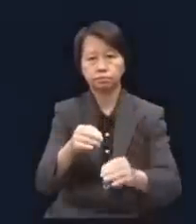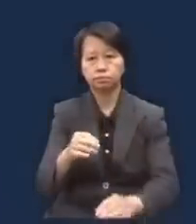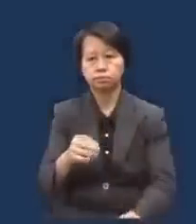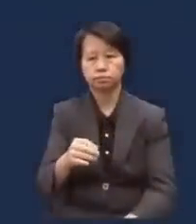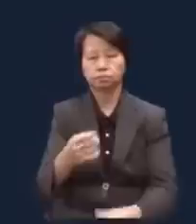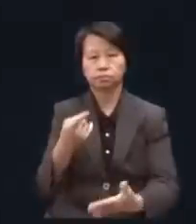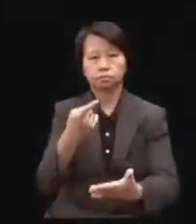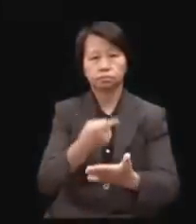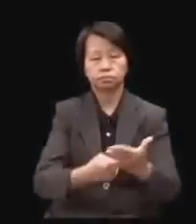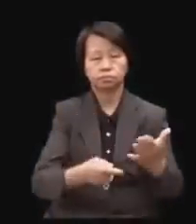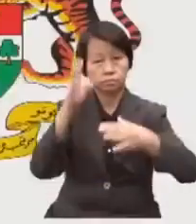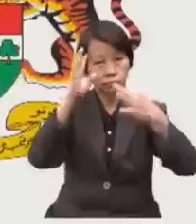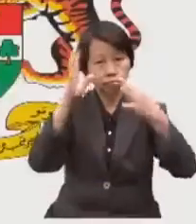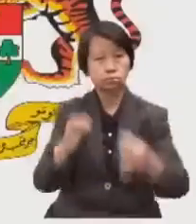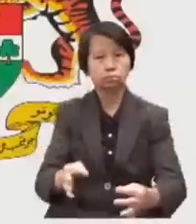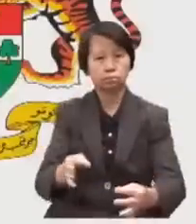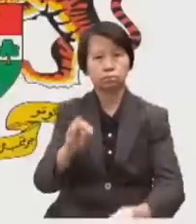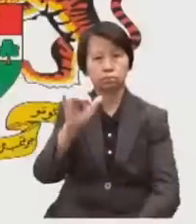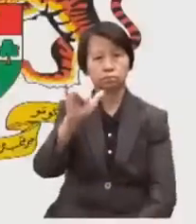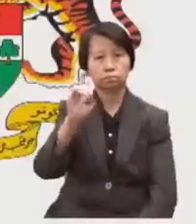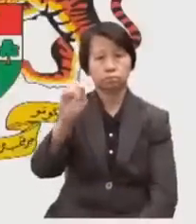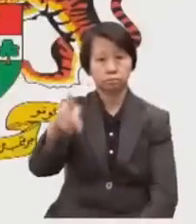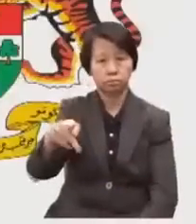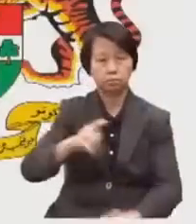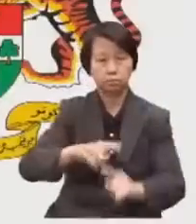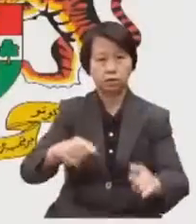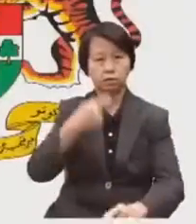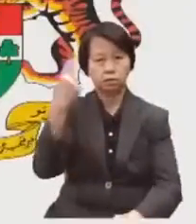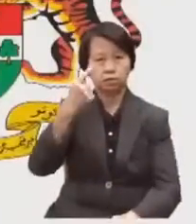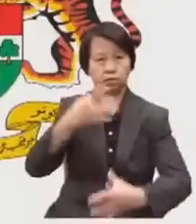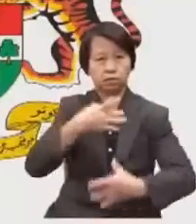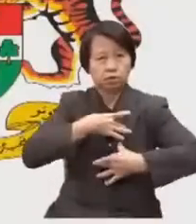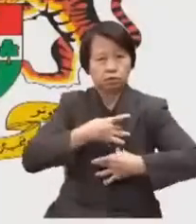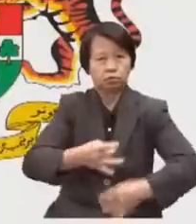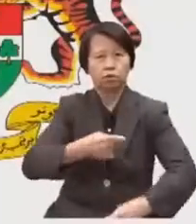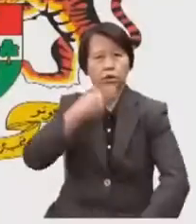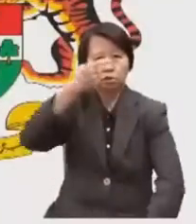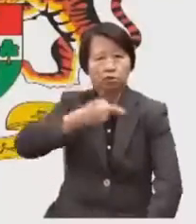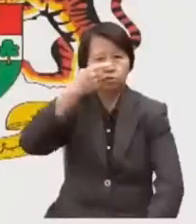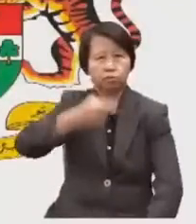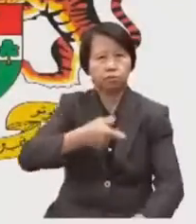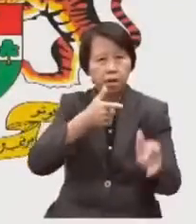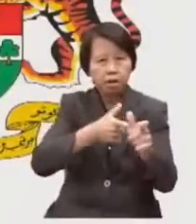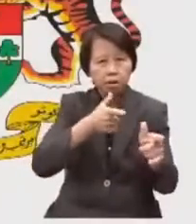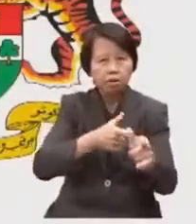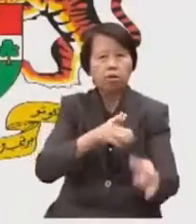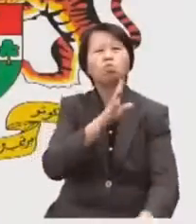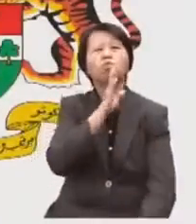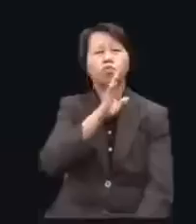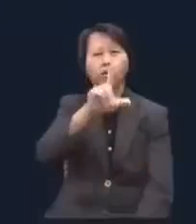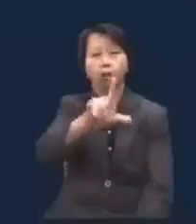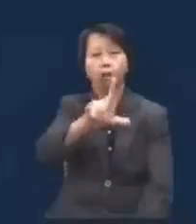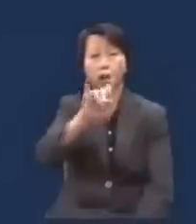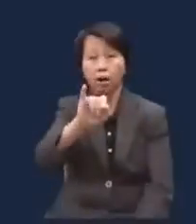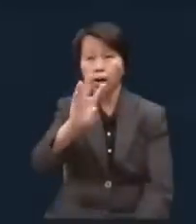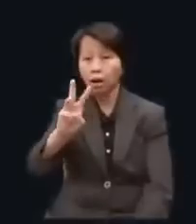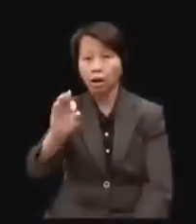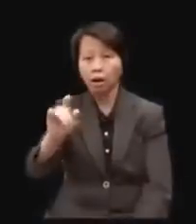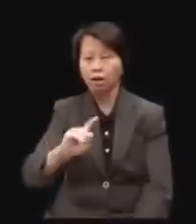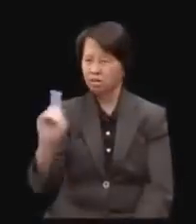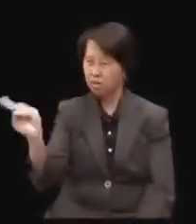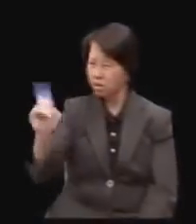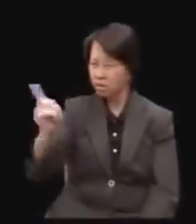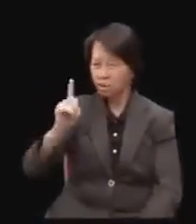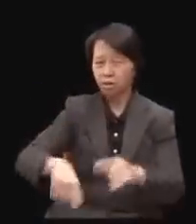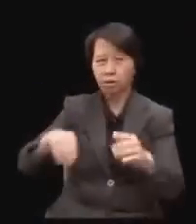apa yang diputuskan yang kedua Tapi selalu suka sebut perkataan liwat ini saya rasa tidak